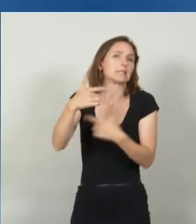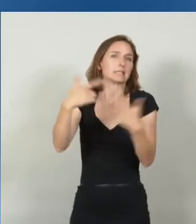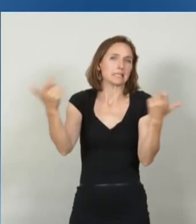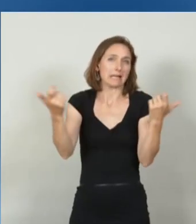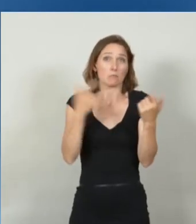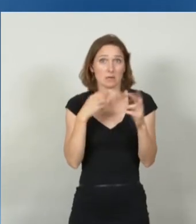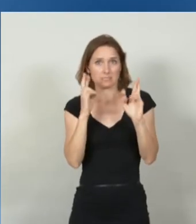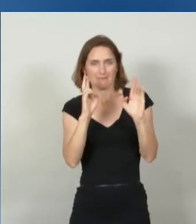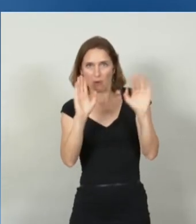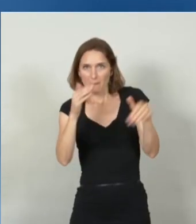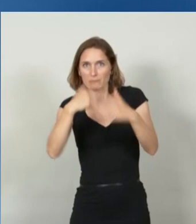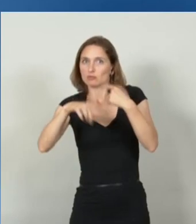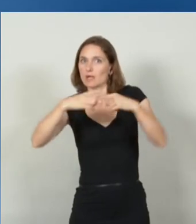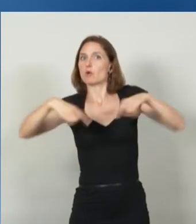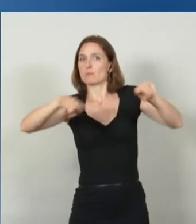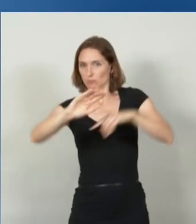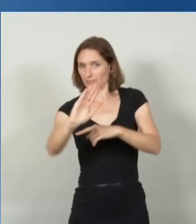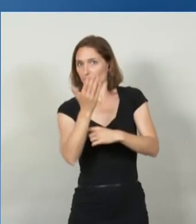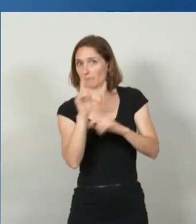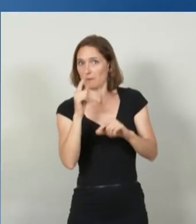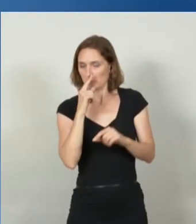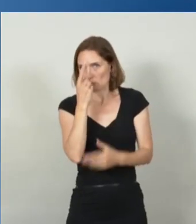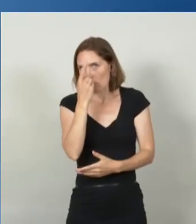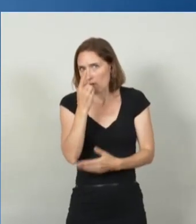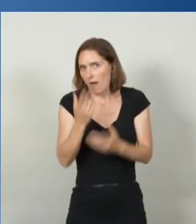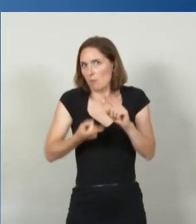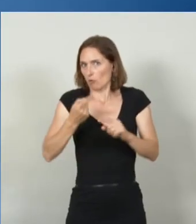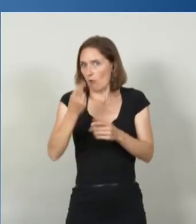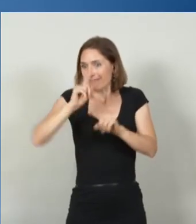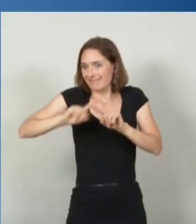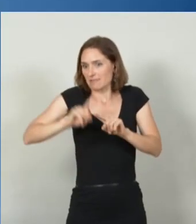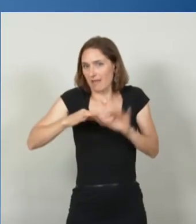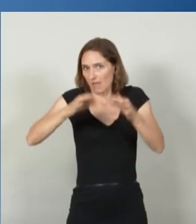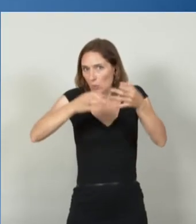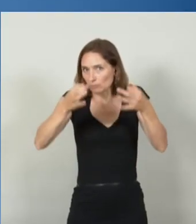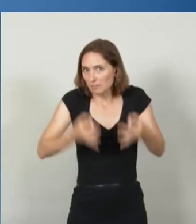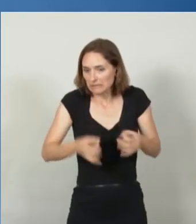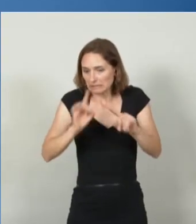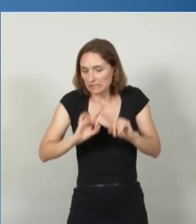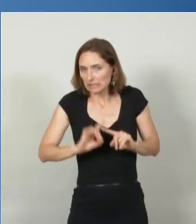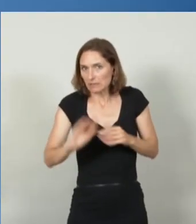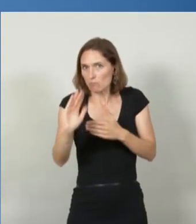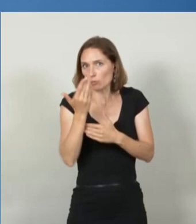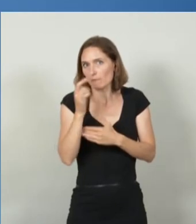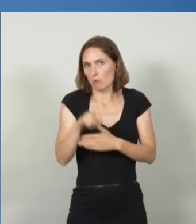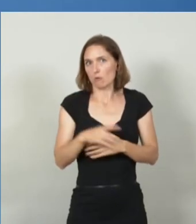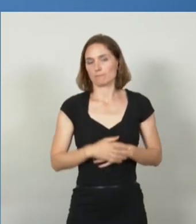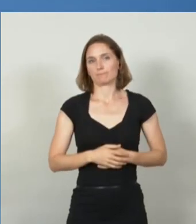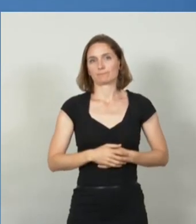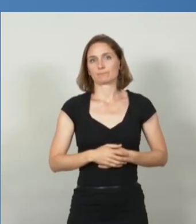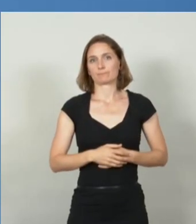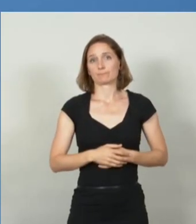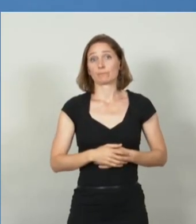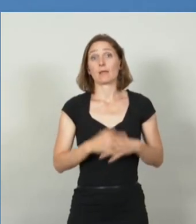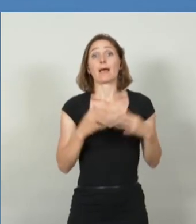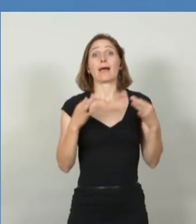nombre de détails dans les dépenses qui ont été réalisées à l'occasion de cette année Grenoble capitale verte européenne sur les éléments